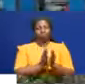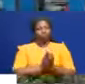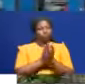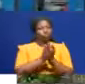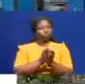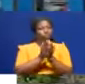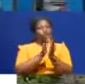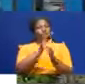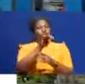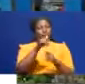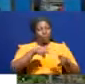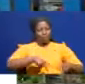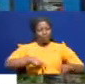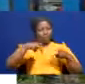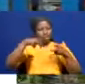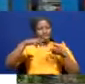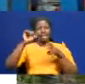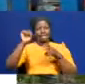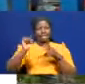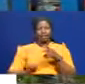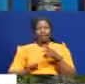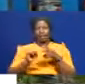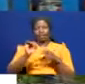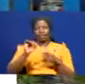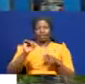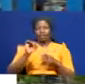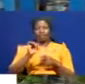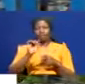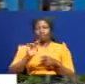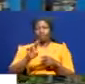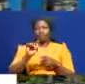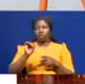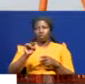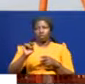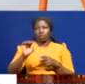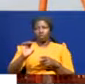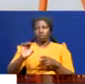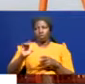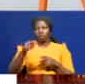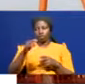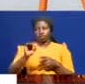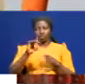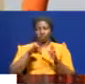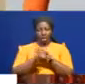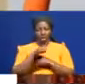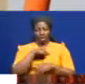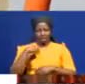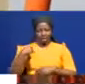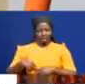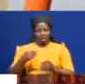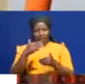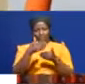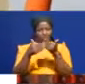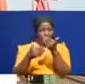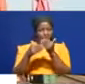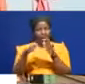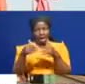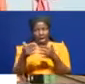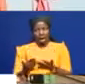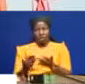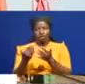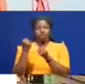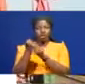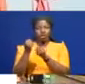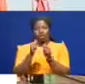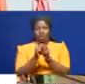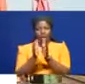bandarini kusini mwa mji wa Guangzhou nchini China. Meli hiyo ilitengenezwa kwa kujitegemea na kampuni